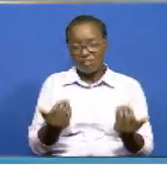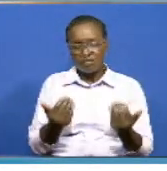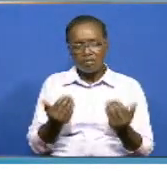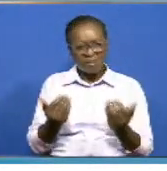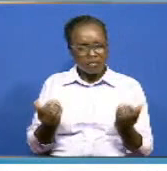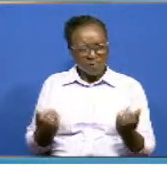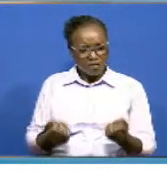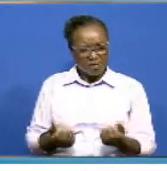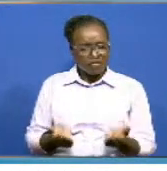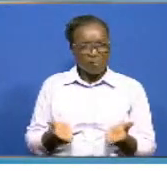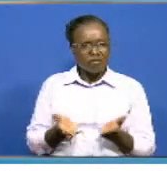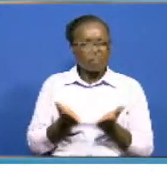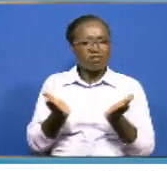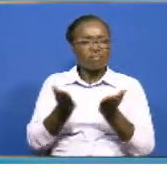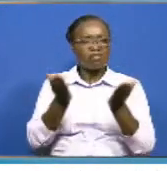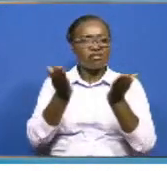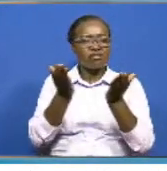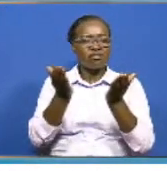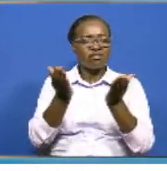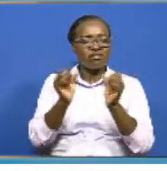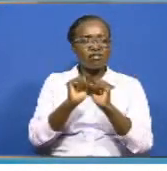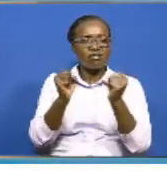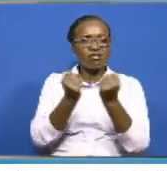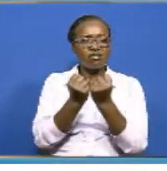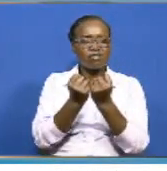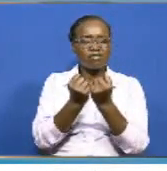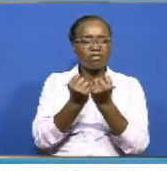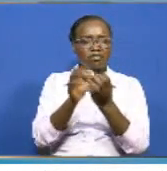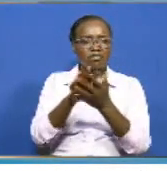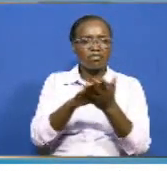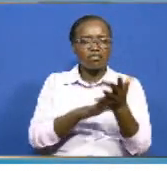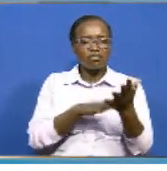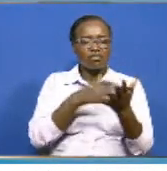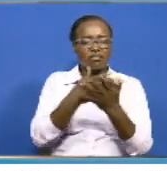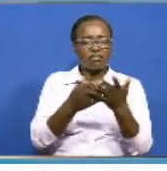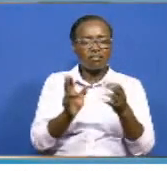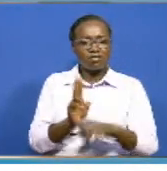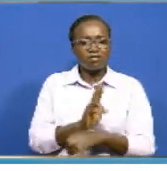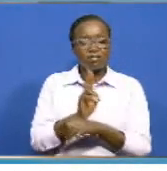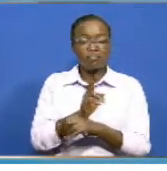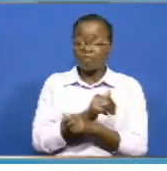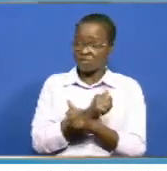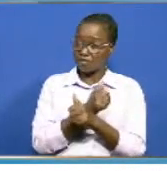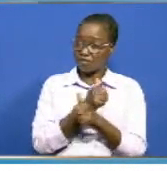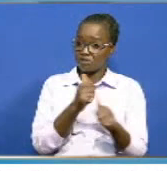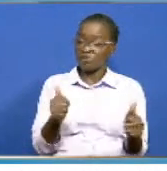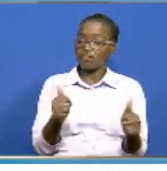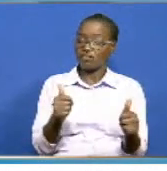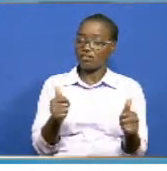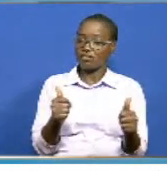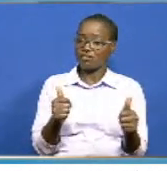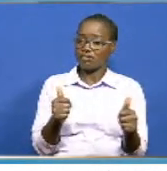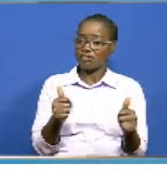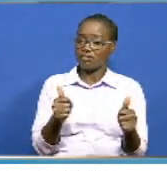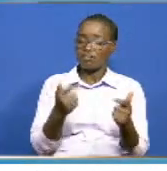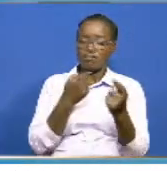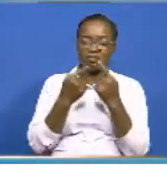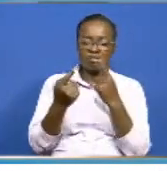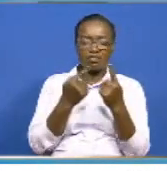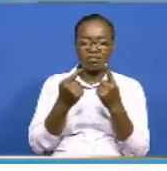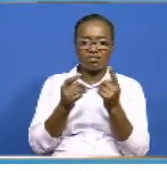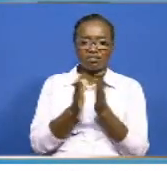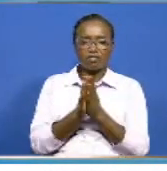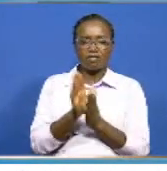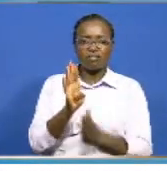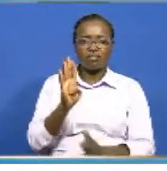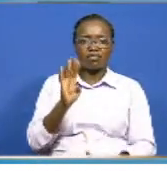kuimarika humu nchini na ya kwamba mitandao ya kijamii itakuwa inatumika kwa njia ambayo inastahili. Mtazamaji, tumekuwa tukizungumza naye